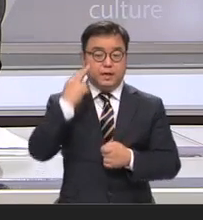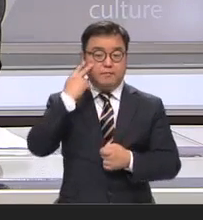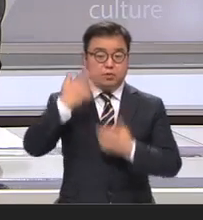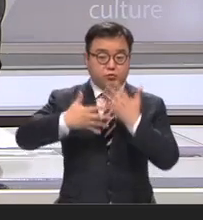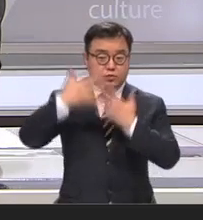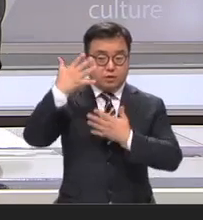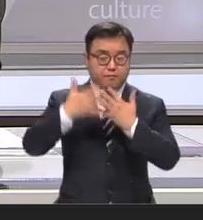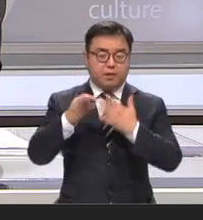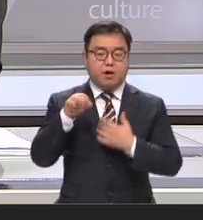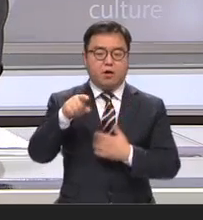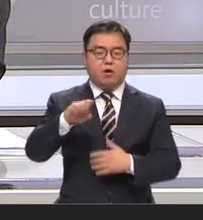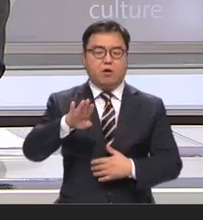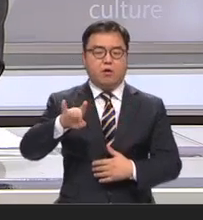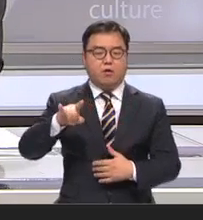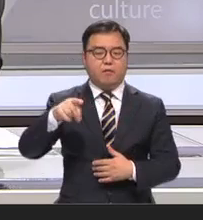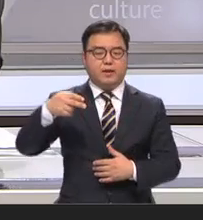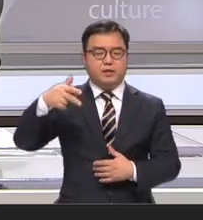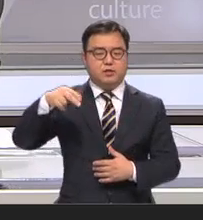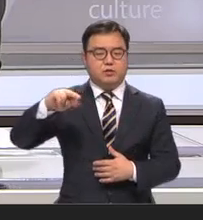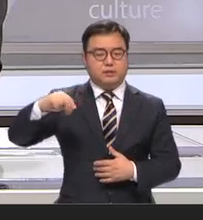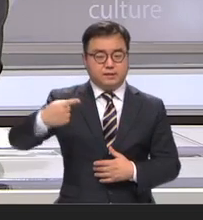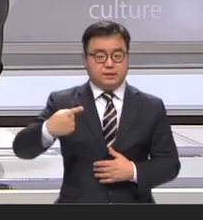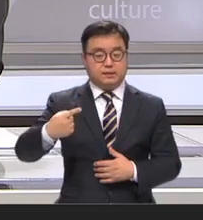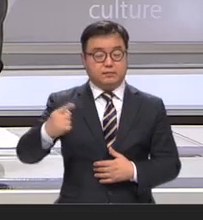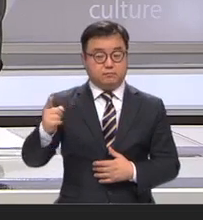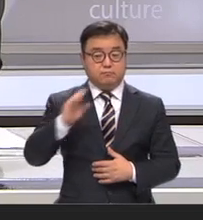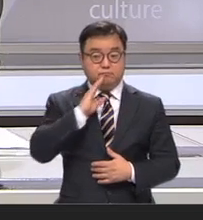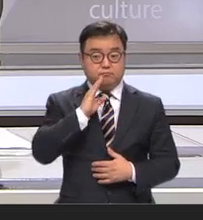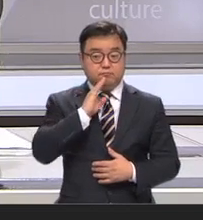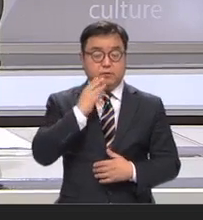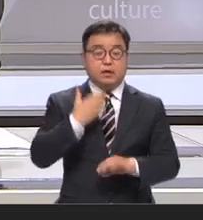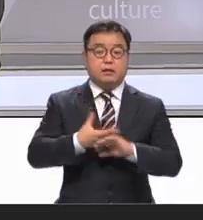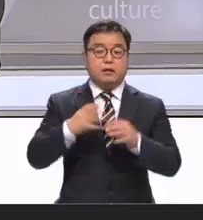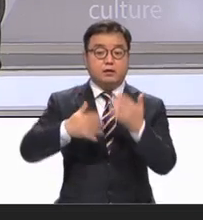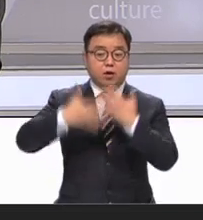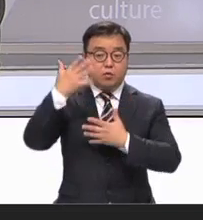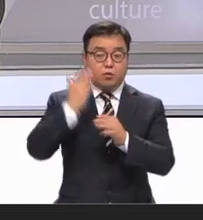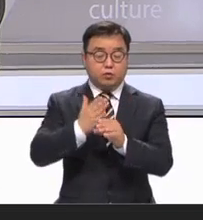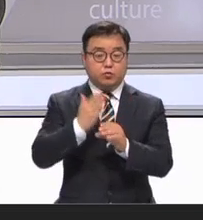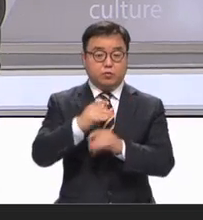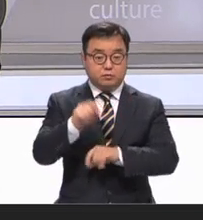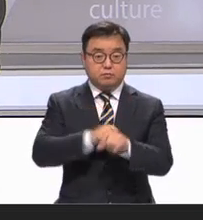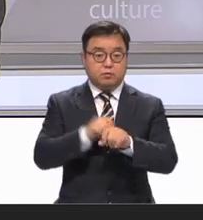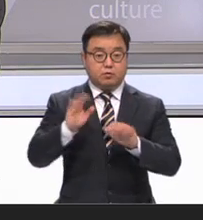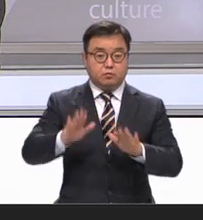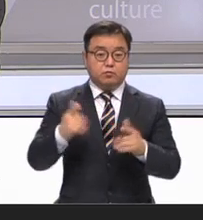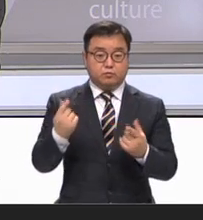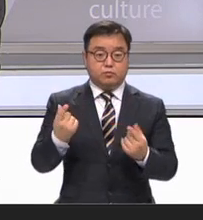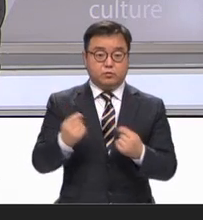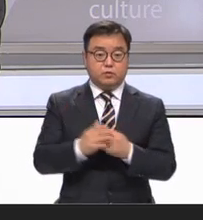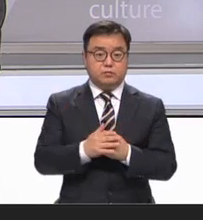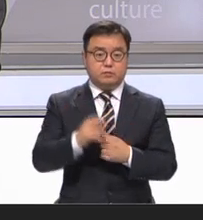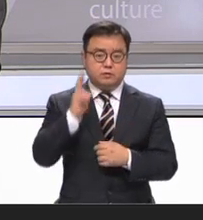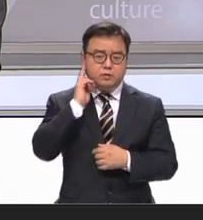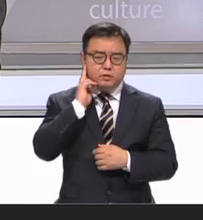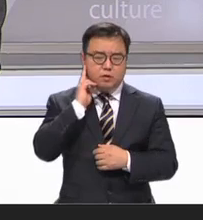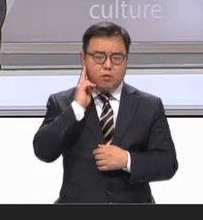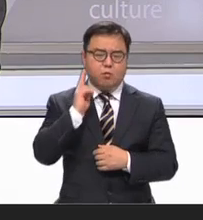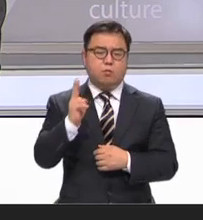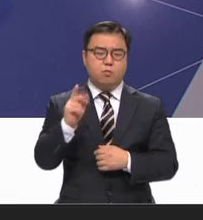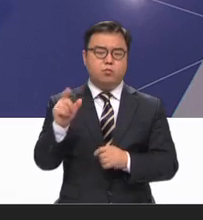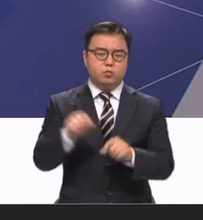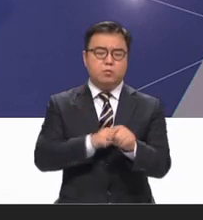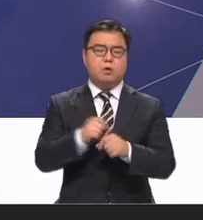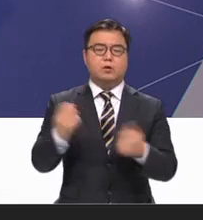네. 어벤져스 에이지 오브 울트론인데 네. 사실 외국 영화로서는 좀 이례적인 일입니다. 천만을 돌파한다는 그쵸. 게. 그렇죠. 아주 심하게 네. 이례적인 사건인데